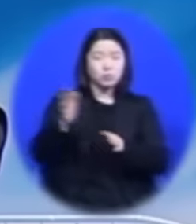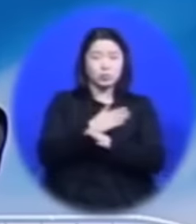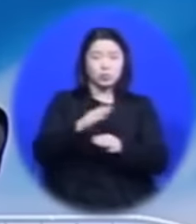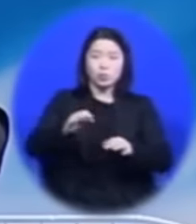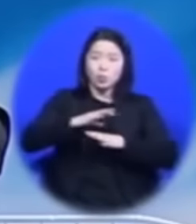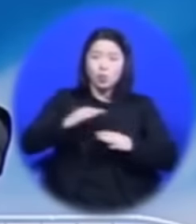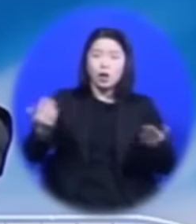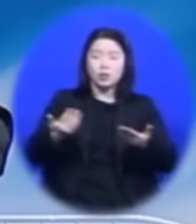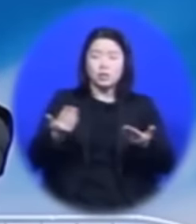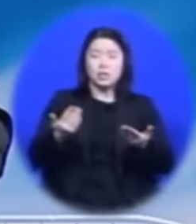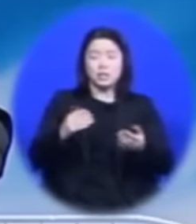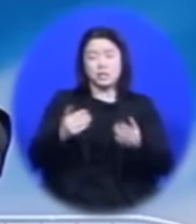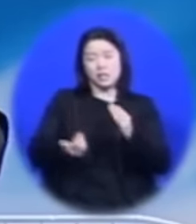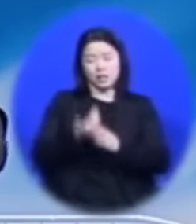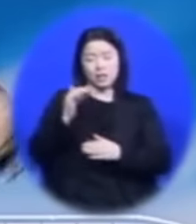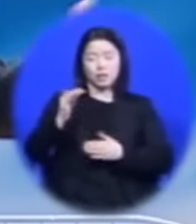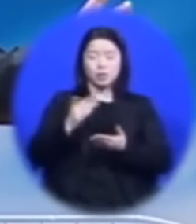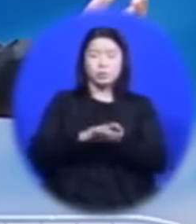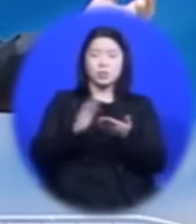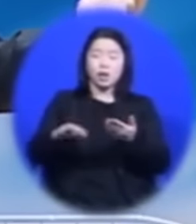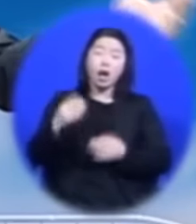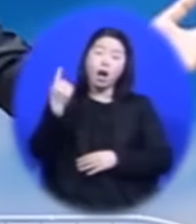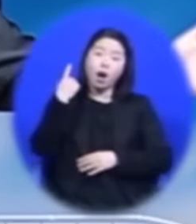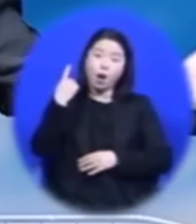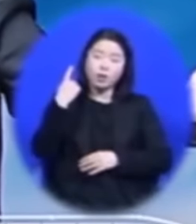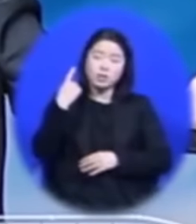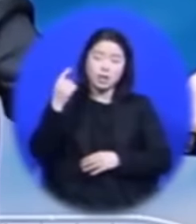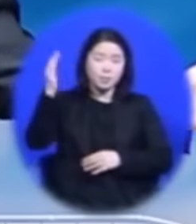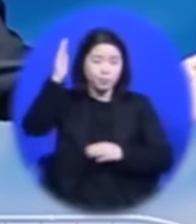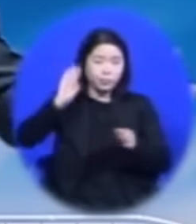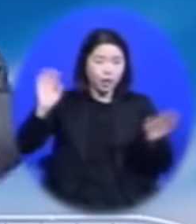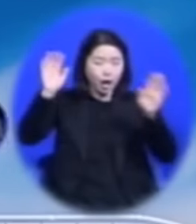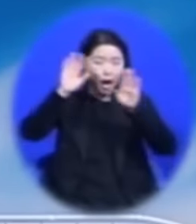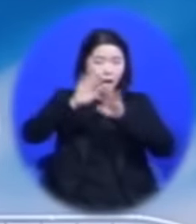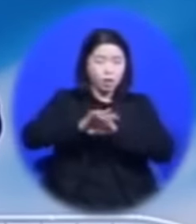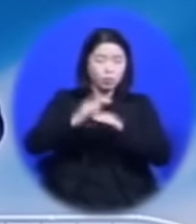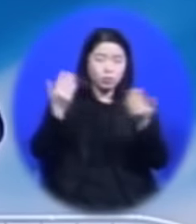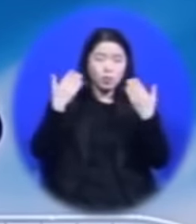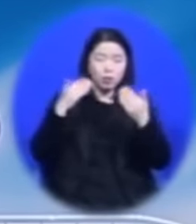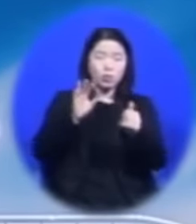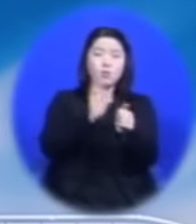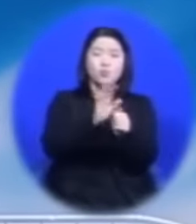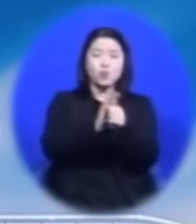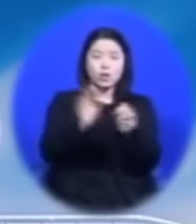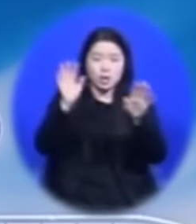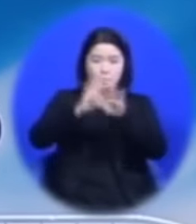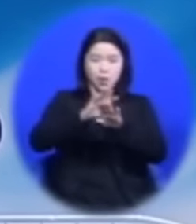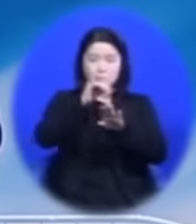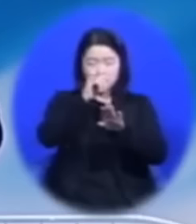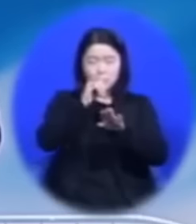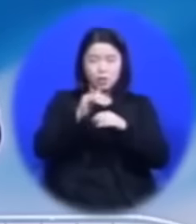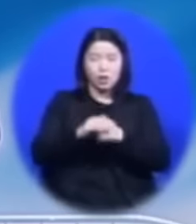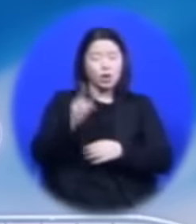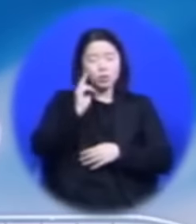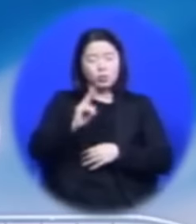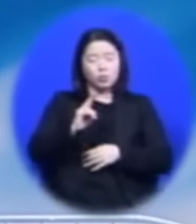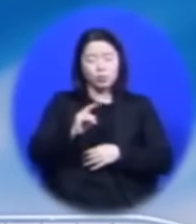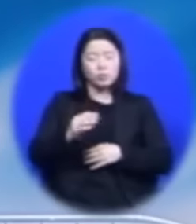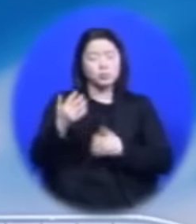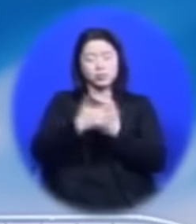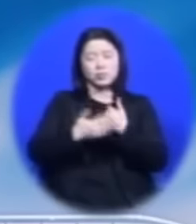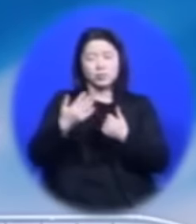벌어지기 시작합니다. 어제 하늘꿈학교 후원의 밤이 있었습니다. 너무너무